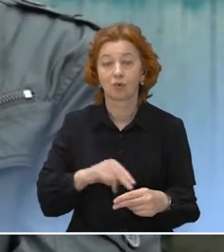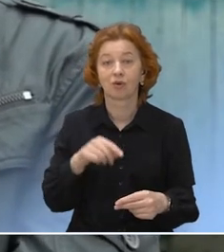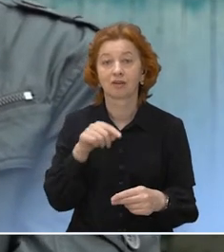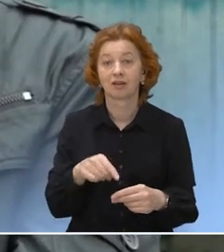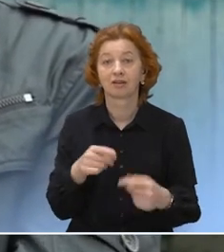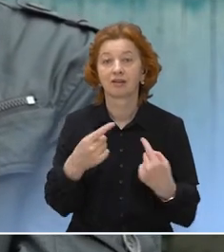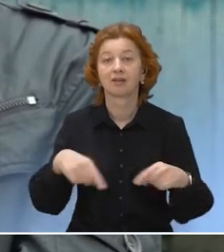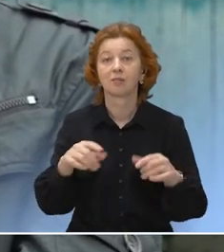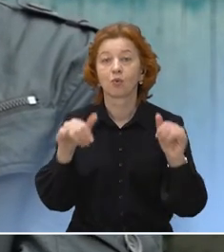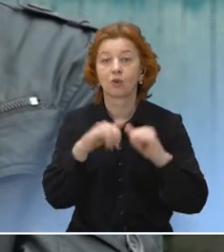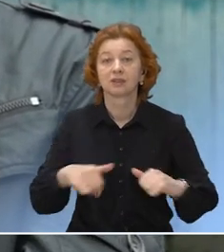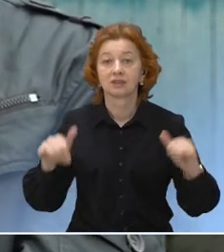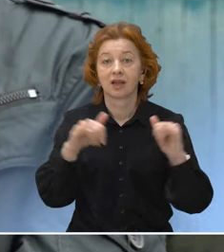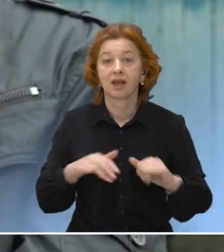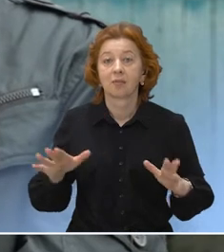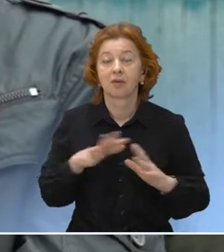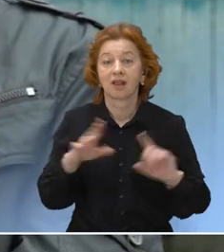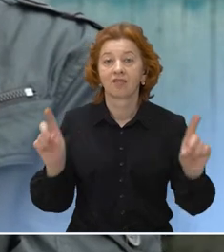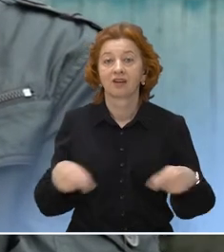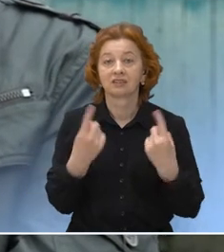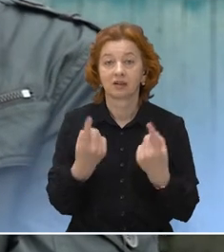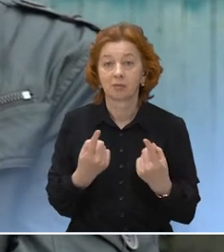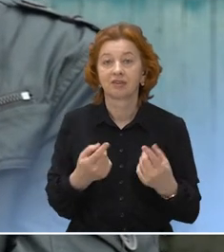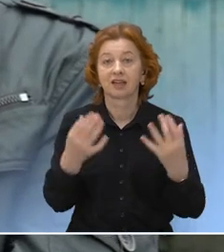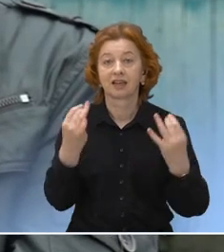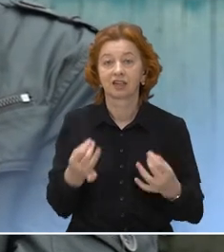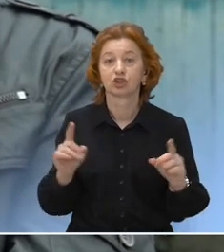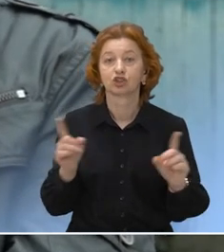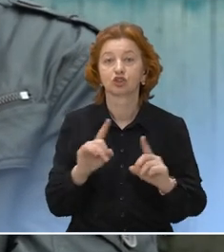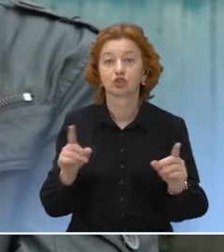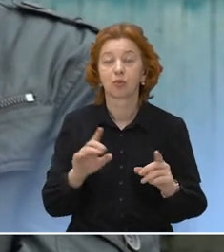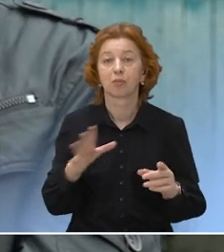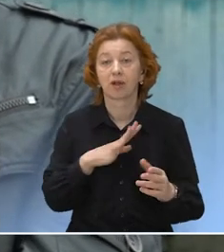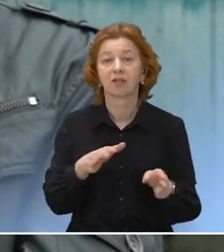работа Летницкого музея была возобновлена,